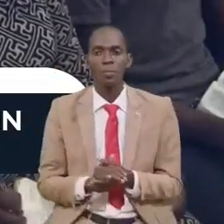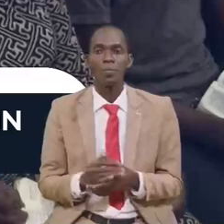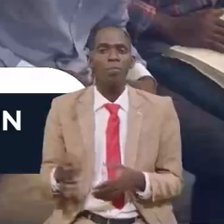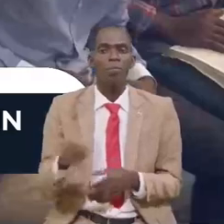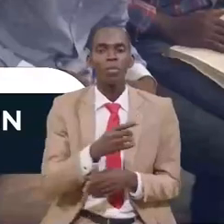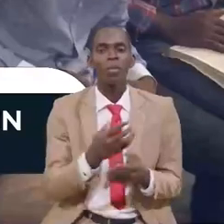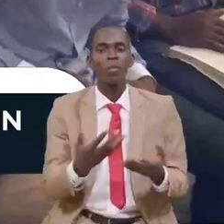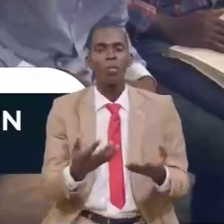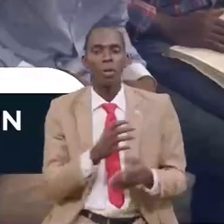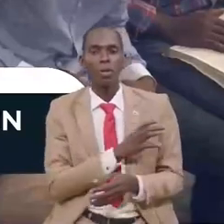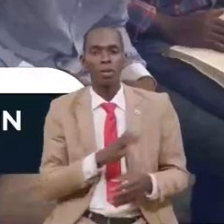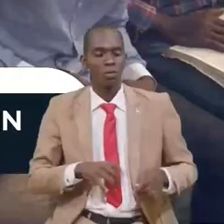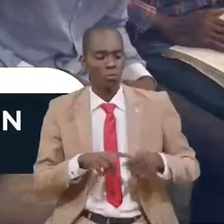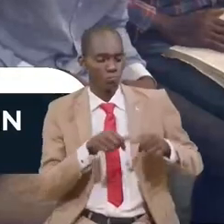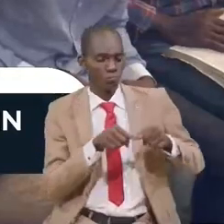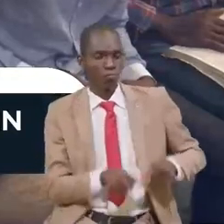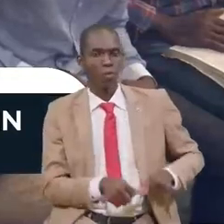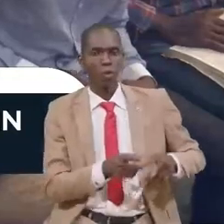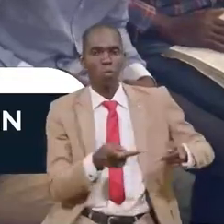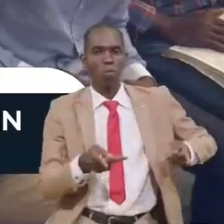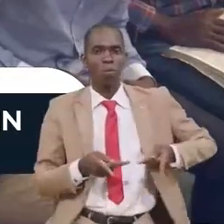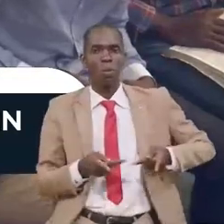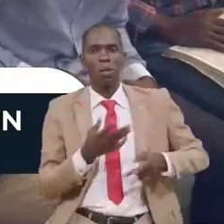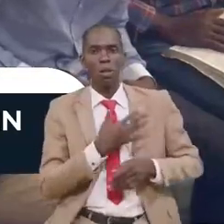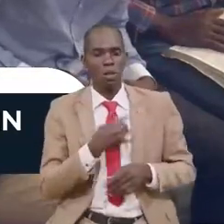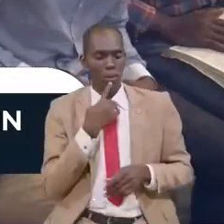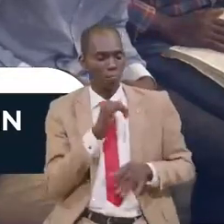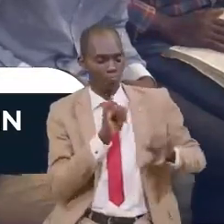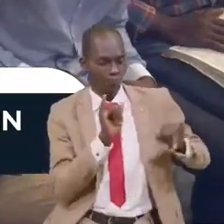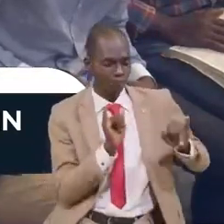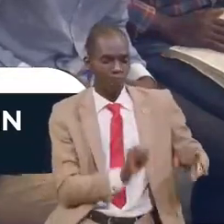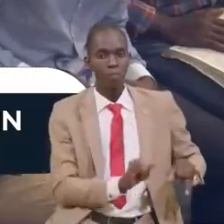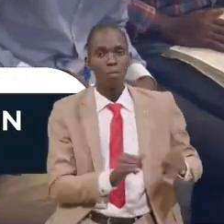veut qu'il reste